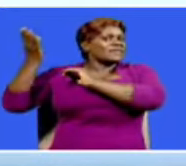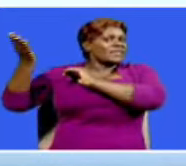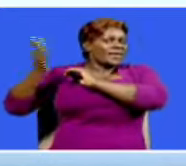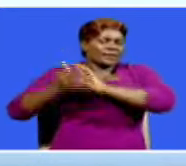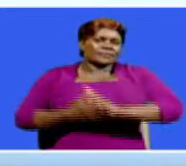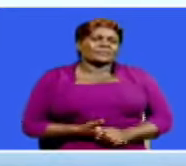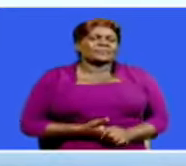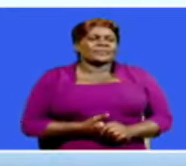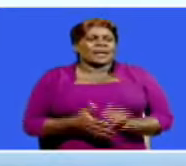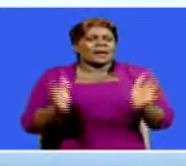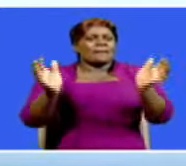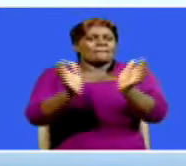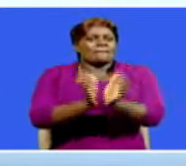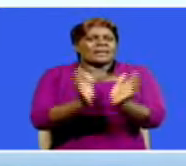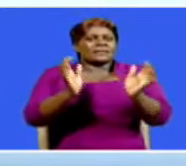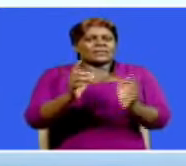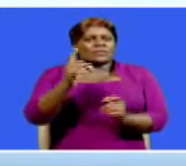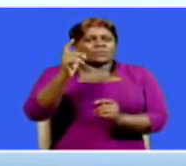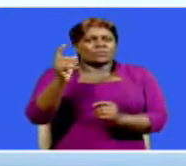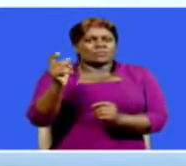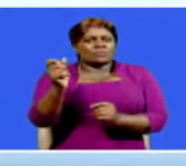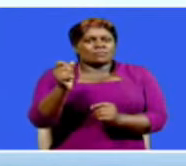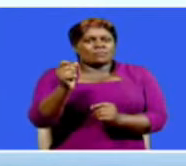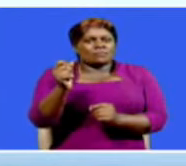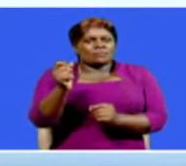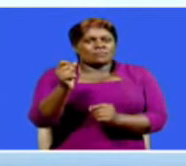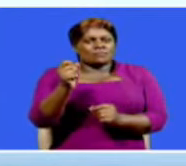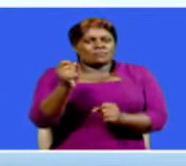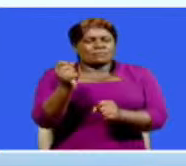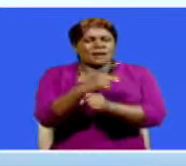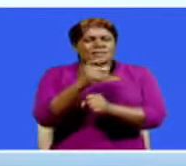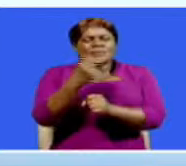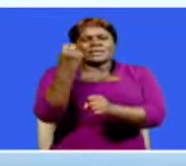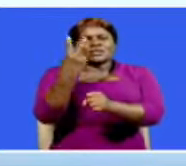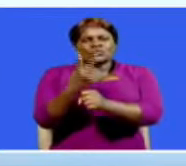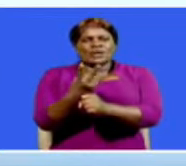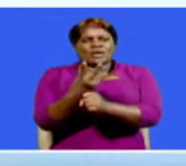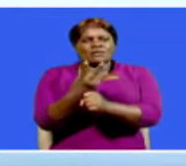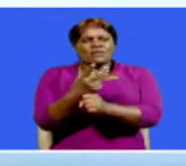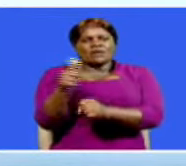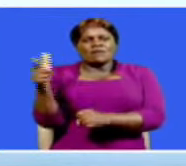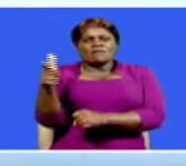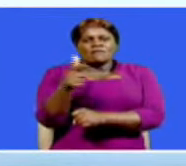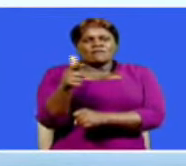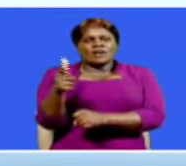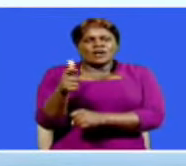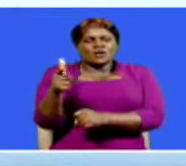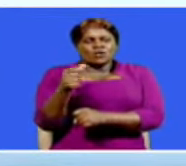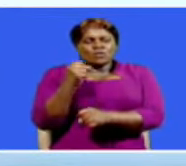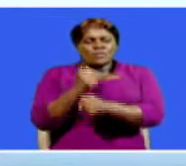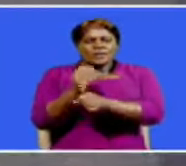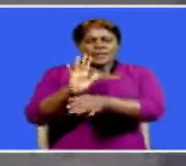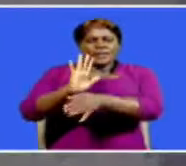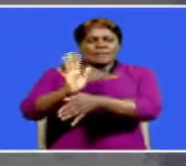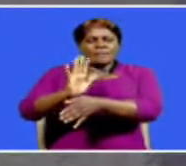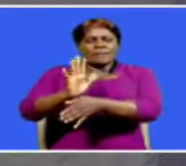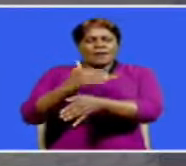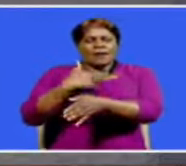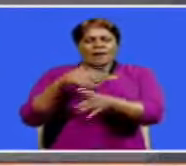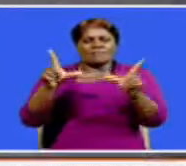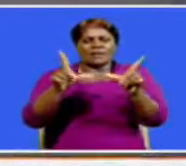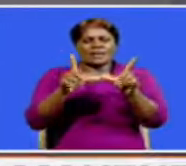Mackenzie amehukumiwa kifungo cha miezi 12 kwa hatia ya kuchukua video na hata kutayarisha filamu pasi na